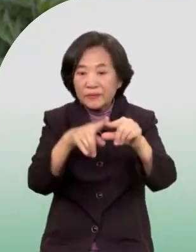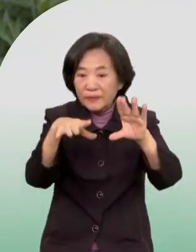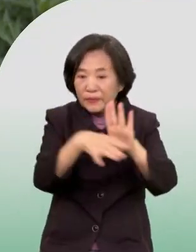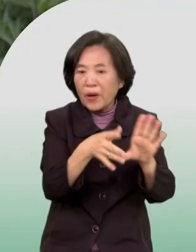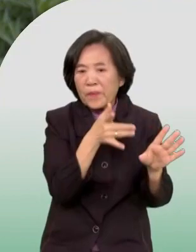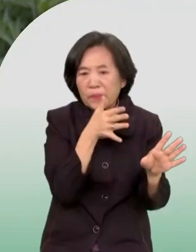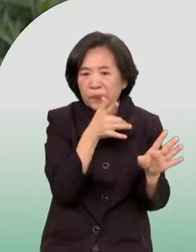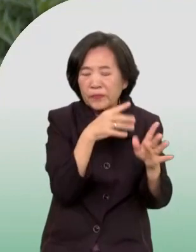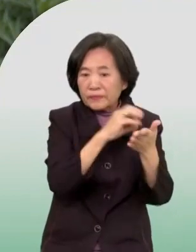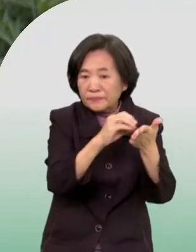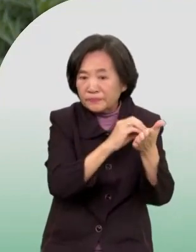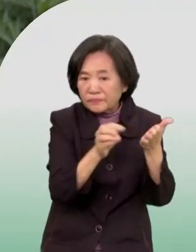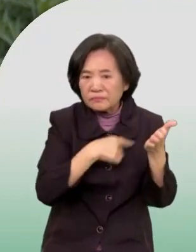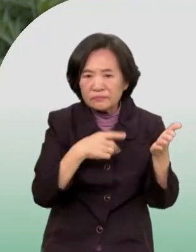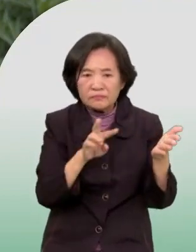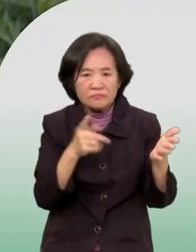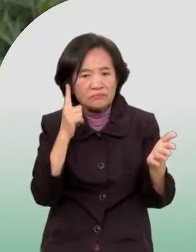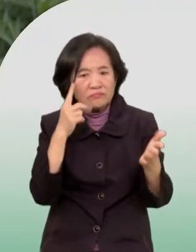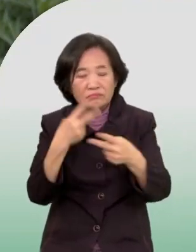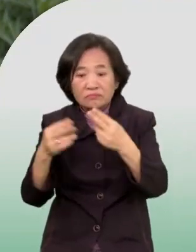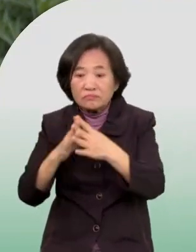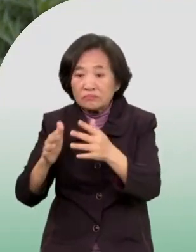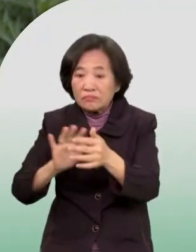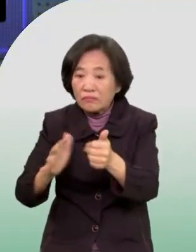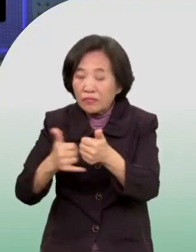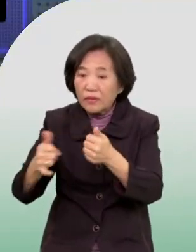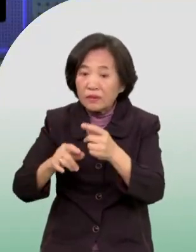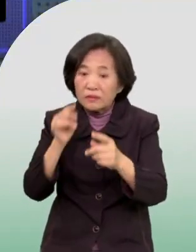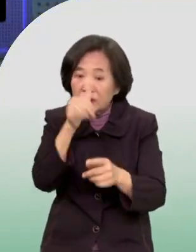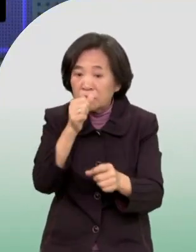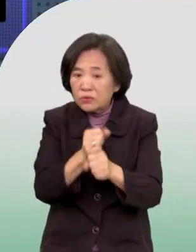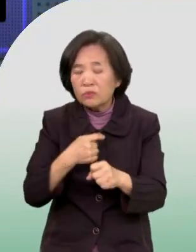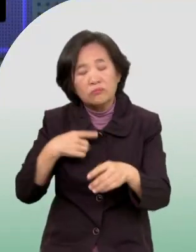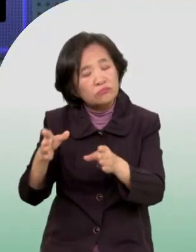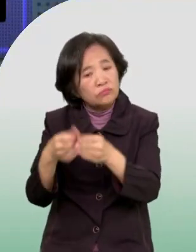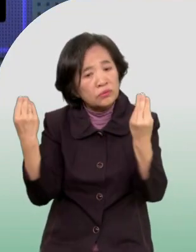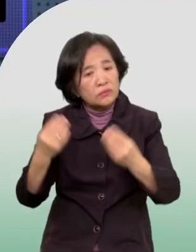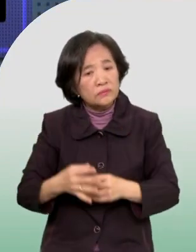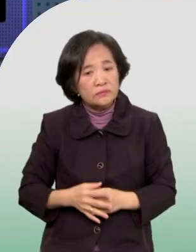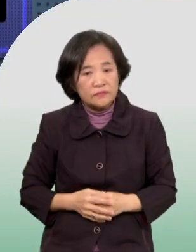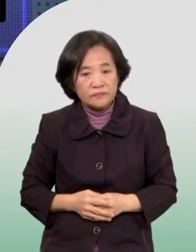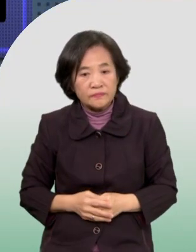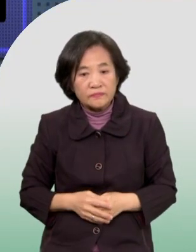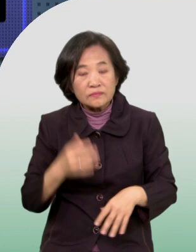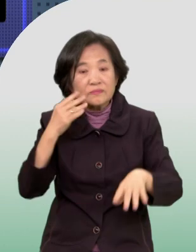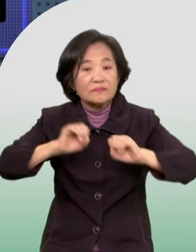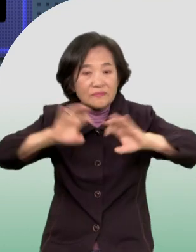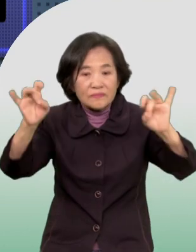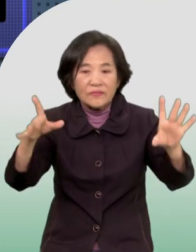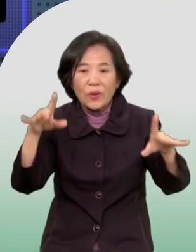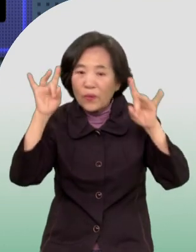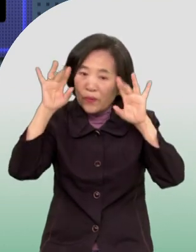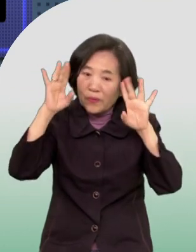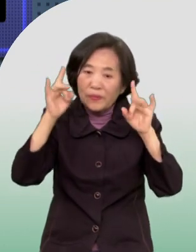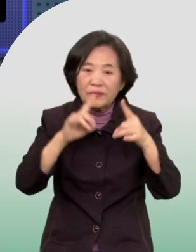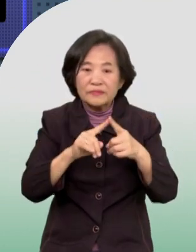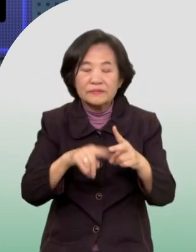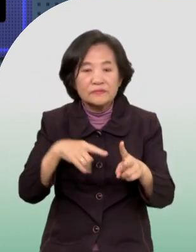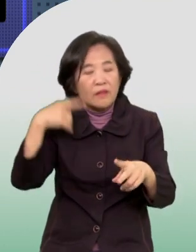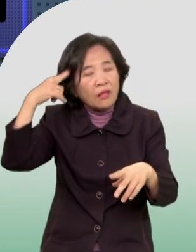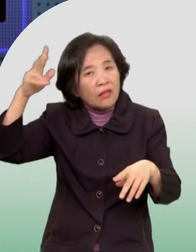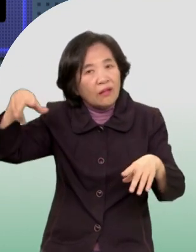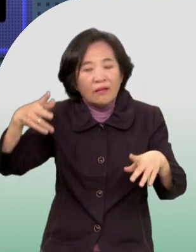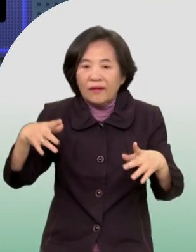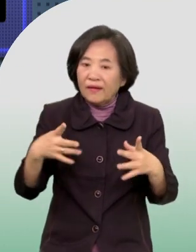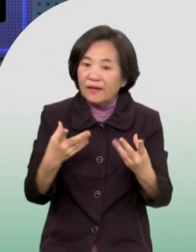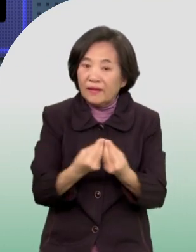嘅翻译嘅写字，阿都唔需要客家 VFV 特别做啊。 在行销宣传的时候，用一些比较活泼的方式，包括用空耳的方